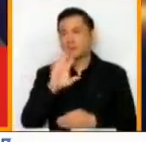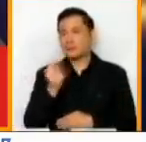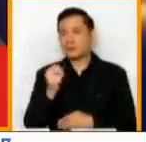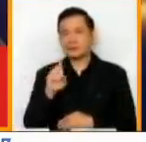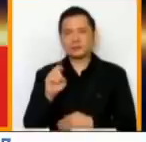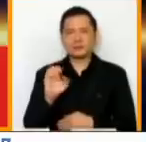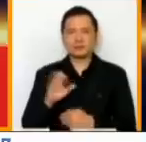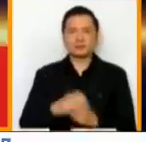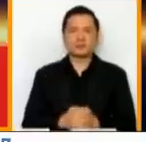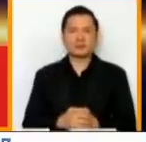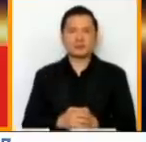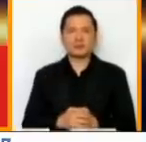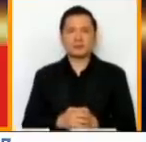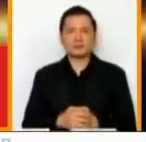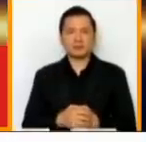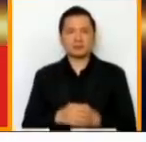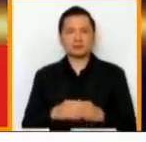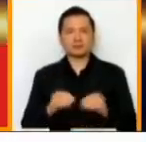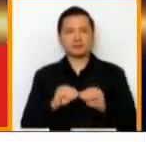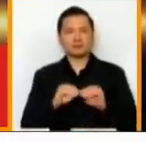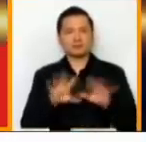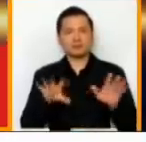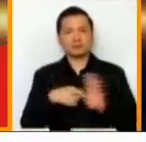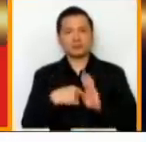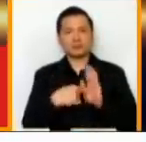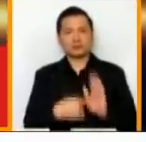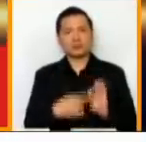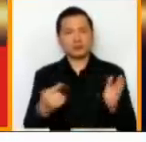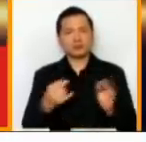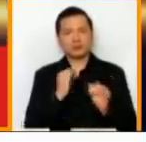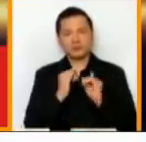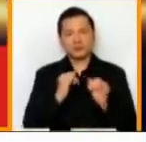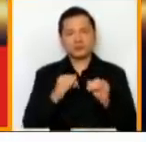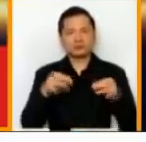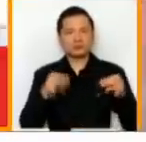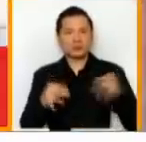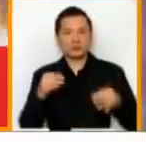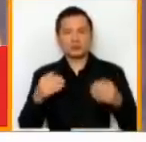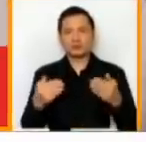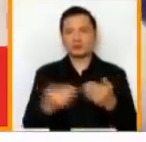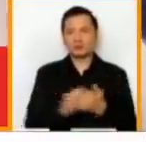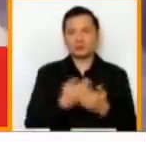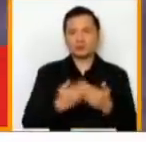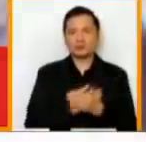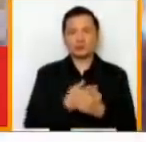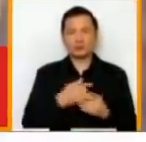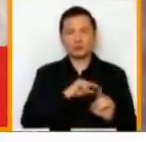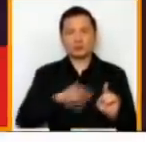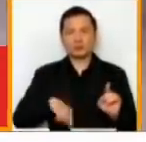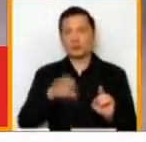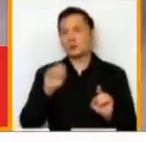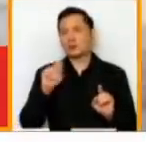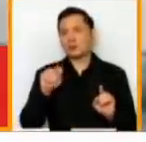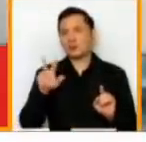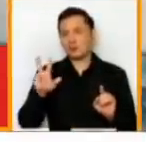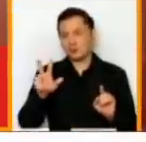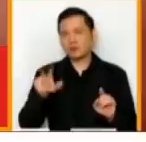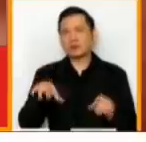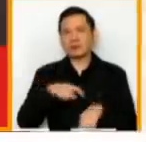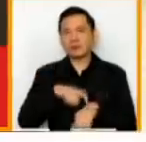first national broadcast ng coronation at exclusive interview sa judges at new queens sa October 3, 9 a.m. dito sa GMA Network.